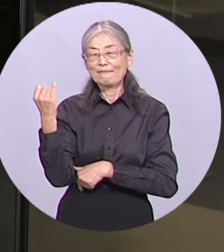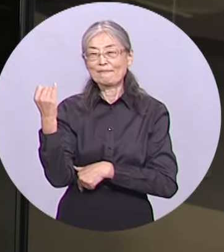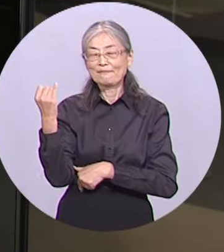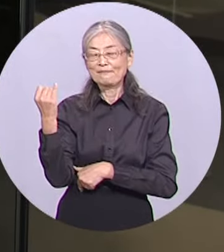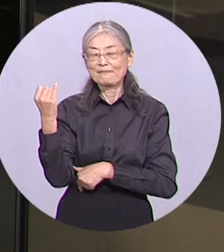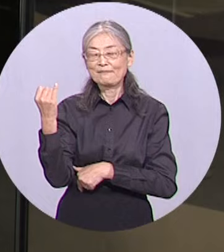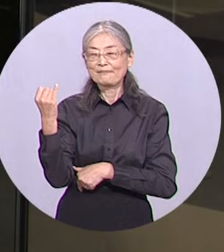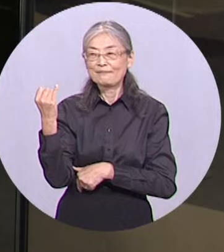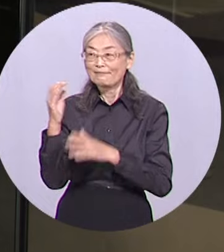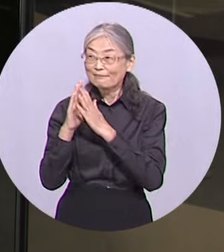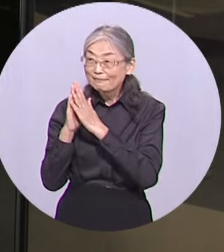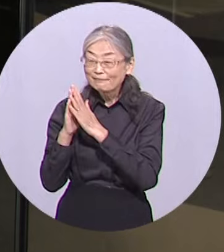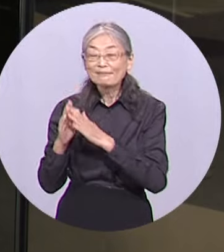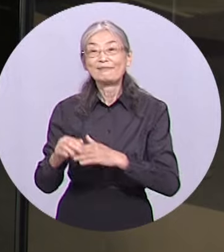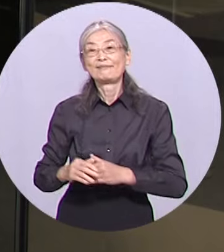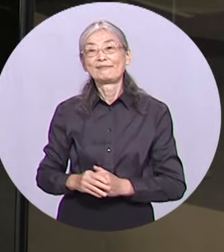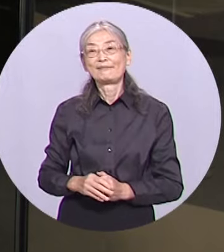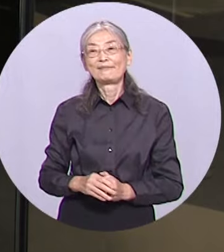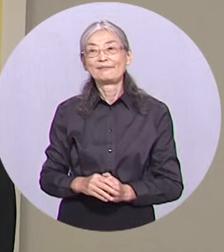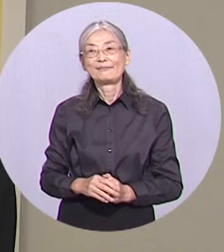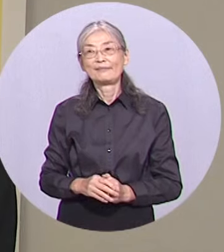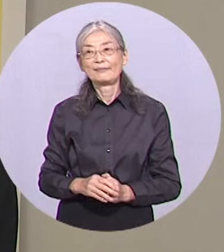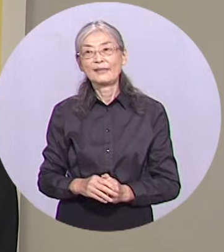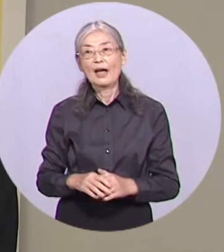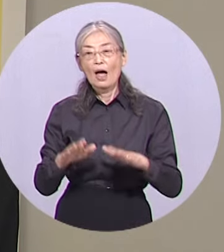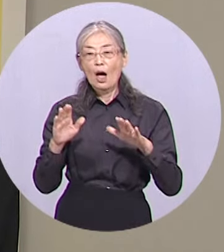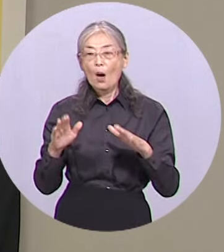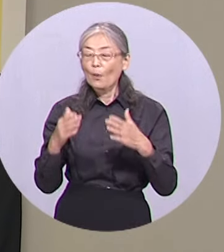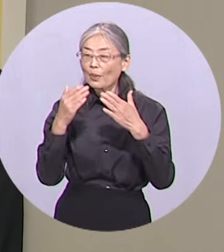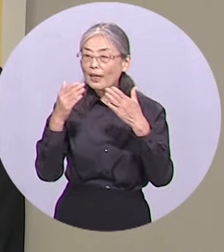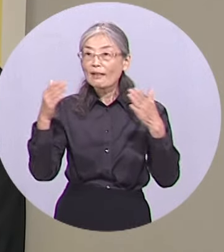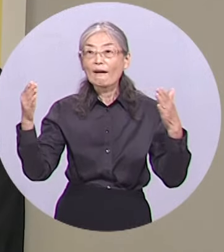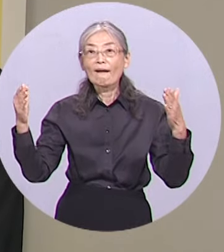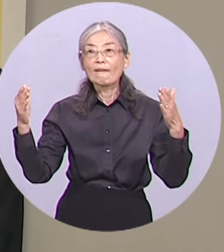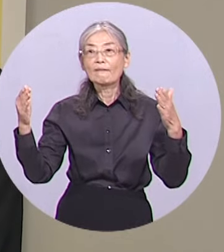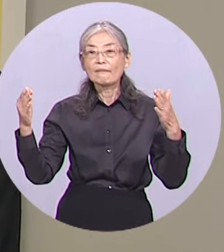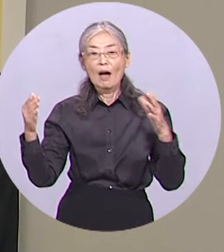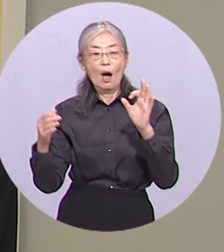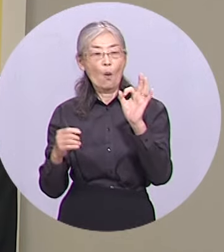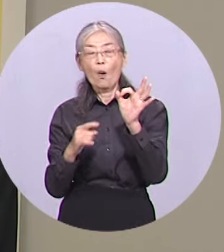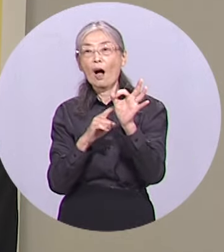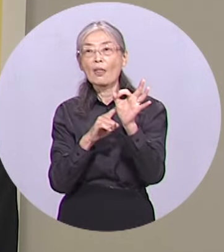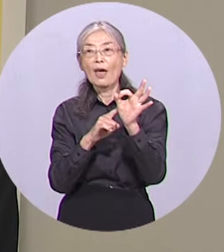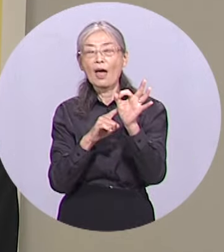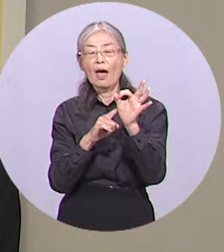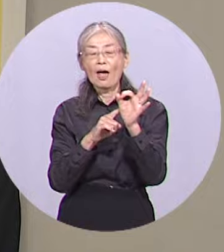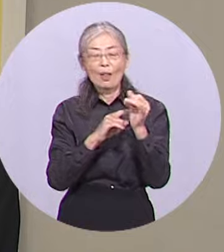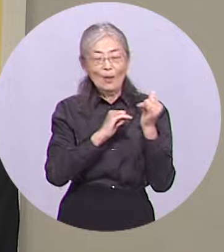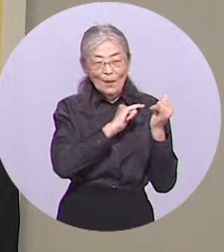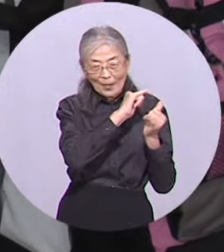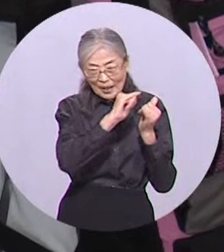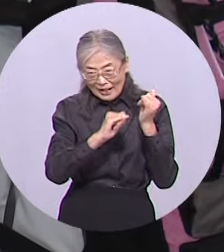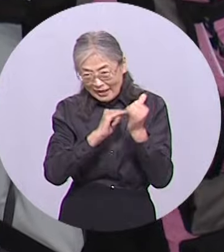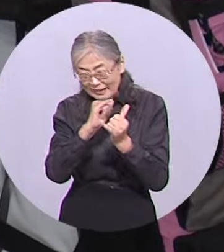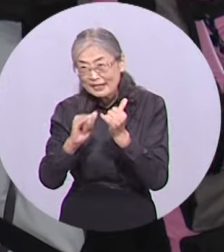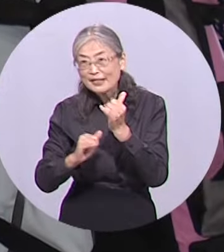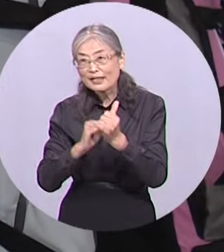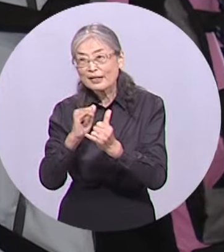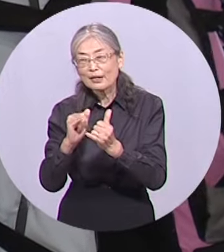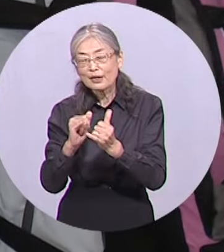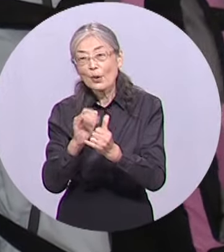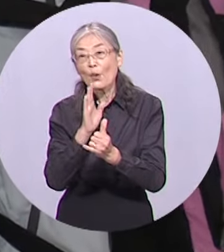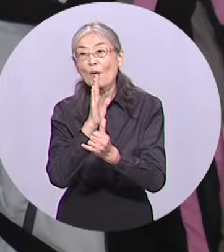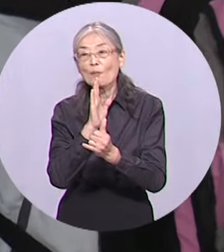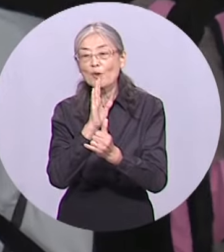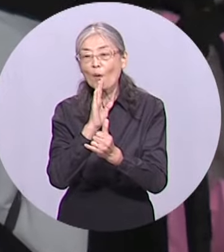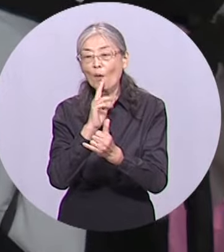どころを伺います。 この展覧会ではお金の長い歴史を実際のお金